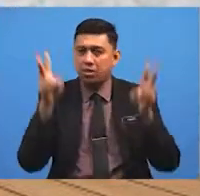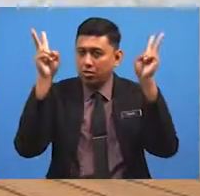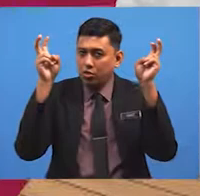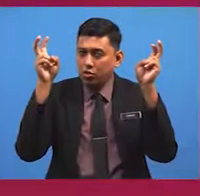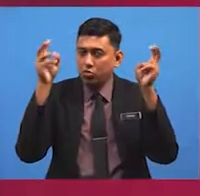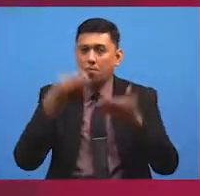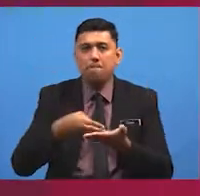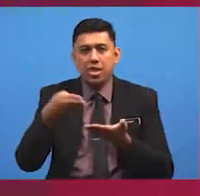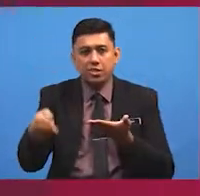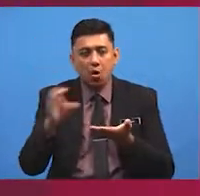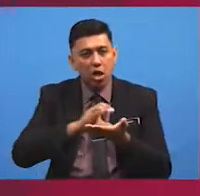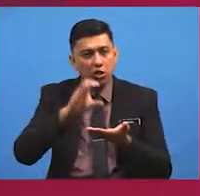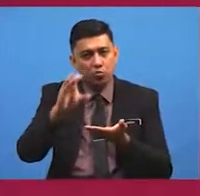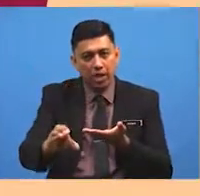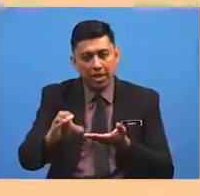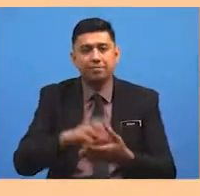belanjawan tunai